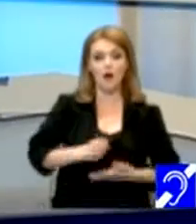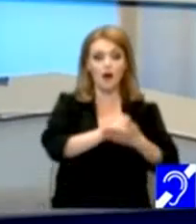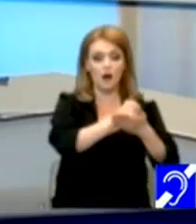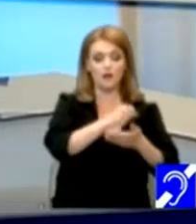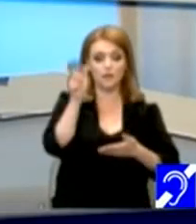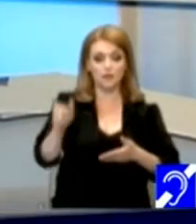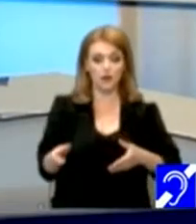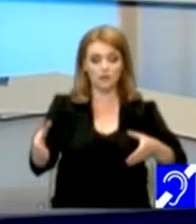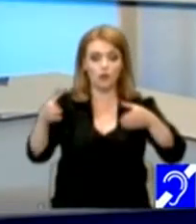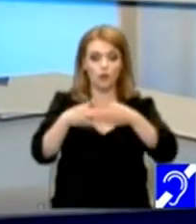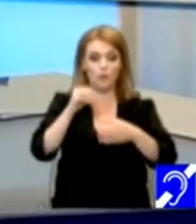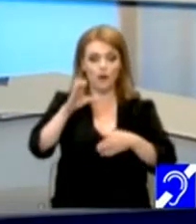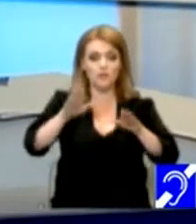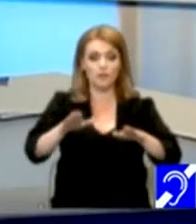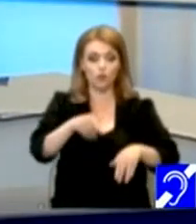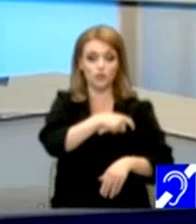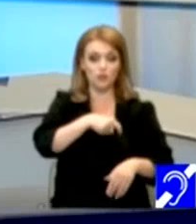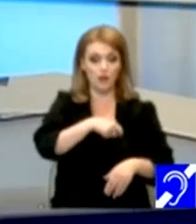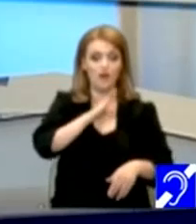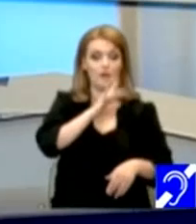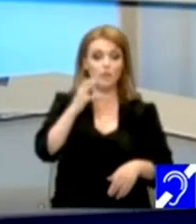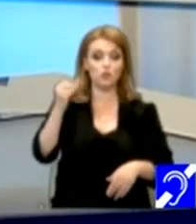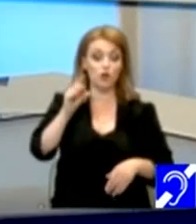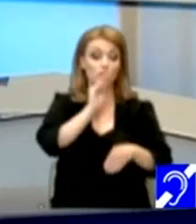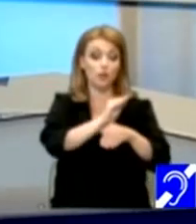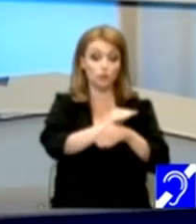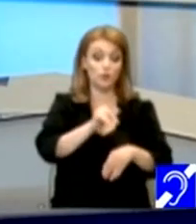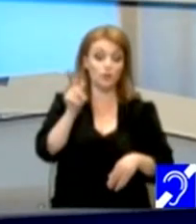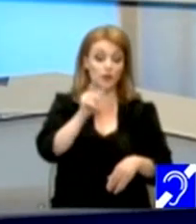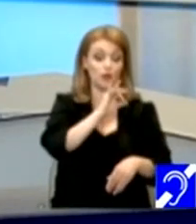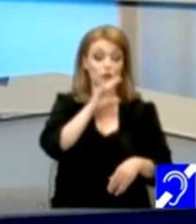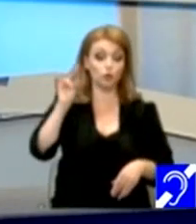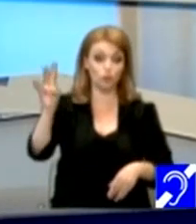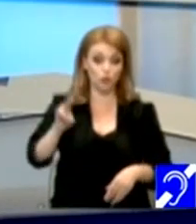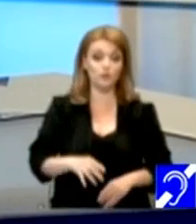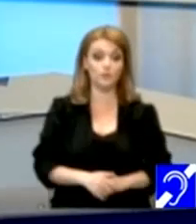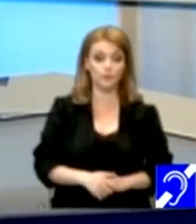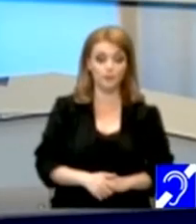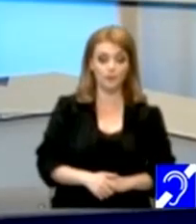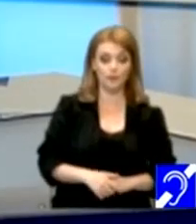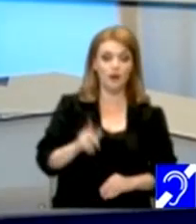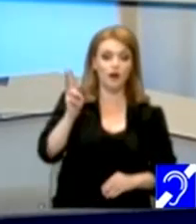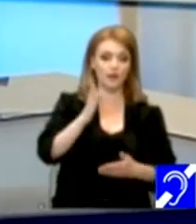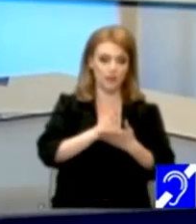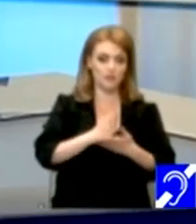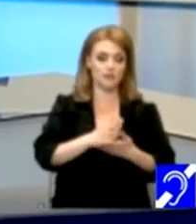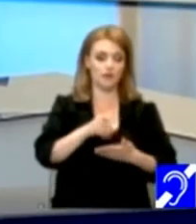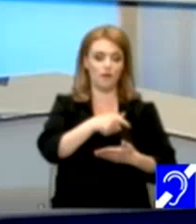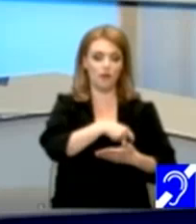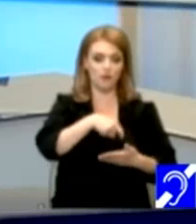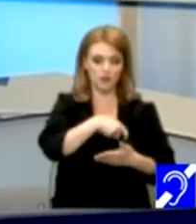Candidatul PAS la funcția de deputat Mihai Popșoi îl acuză pe Igor Dodon, candidat pe lista blocului electoral a blocului comuniștilor